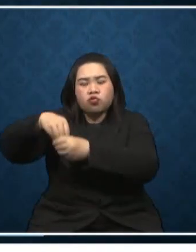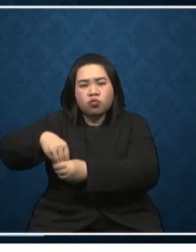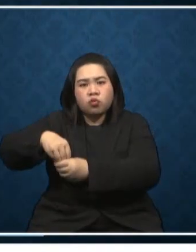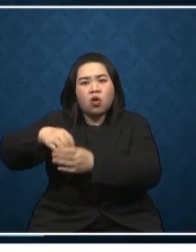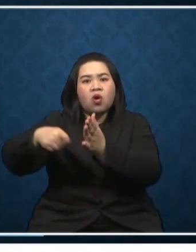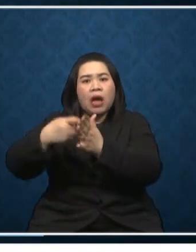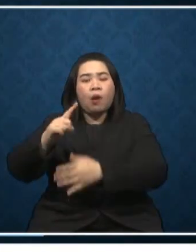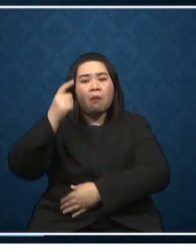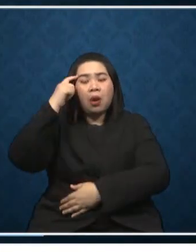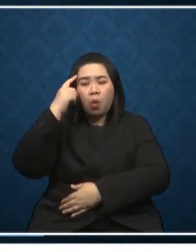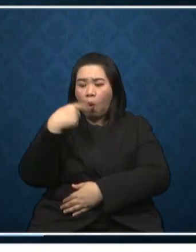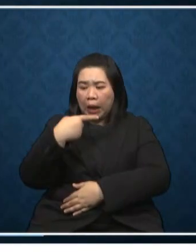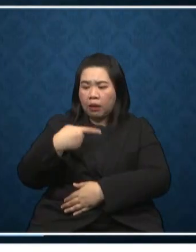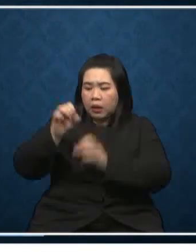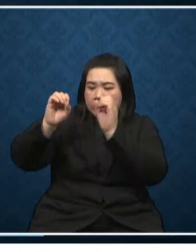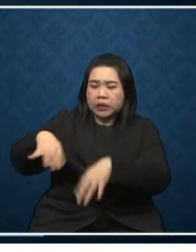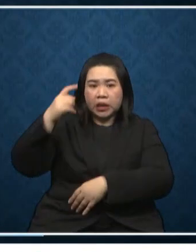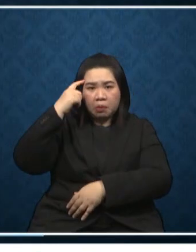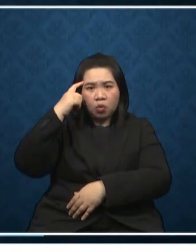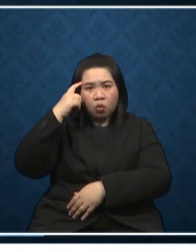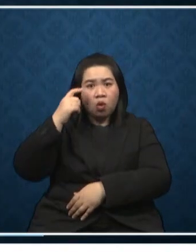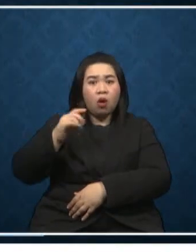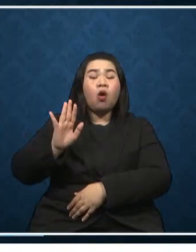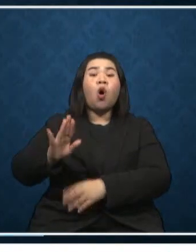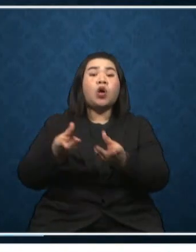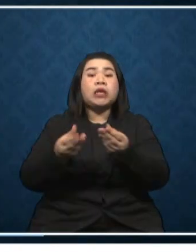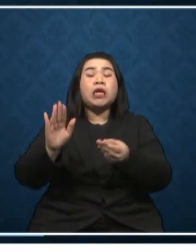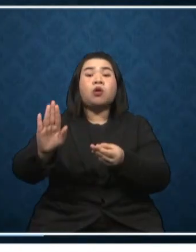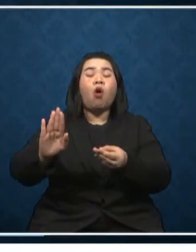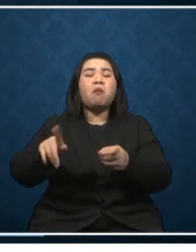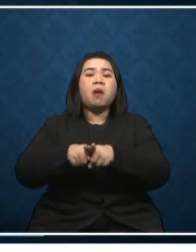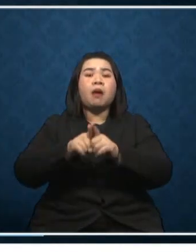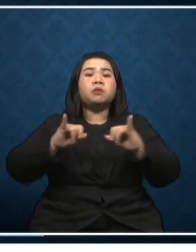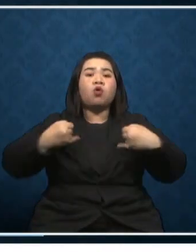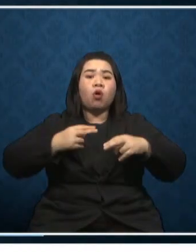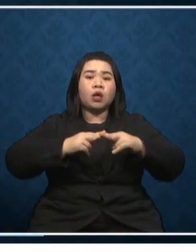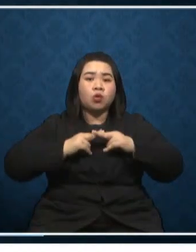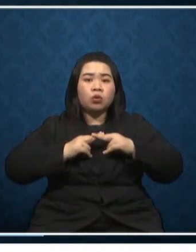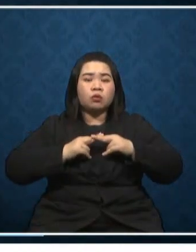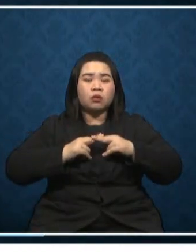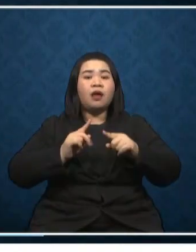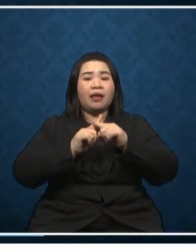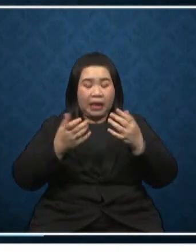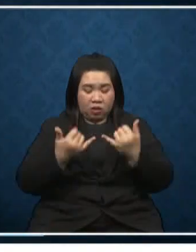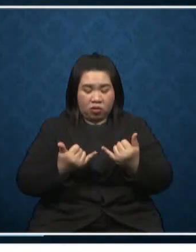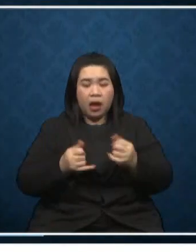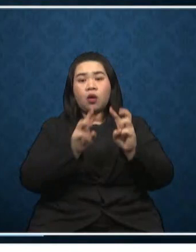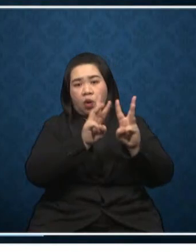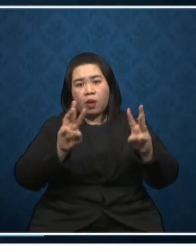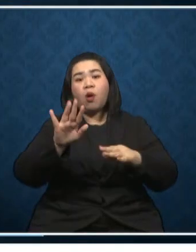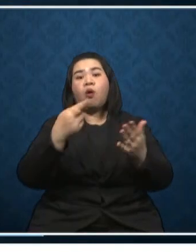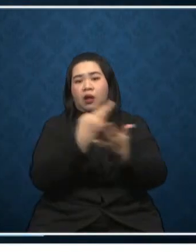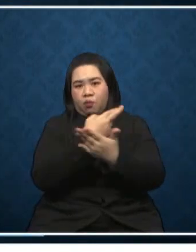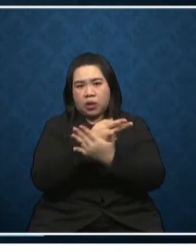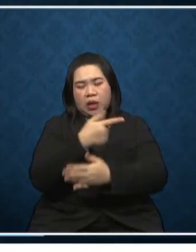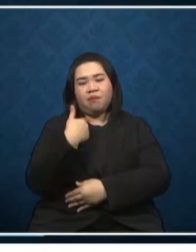ไม่รู้ใครมาทิ้ง และเปที่เอกชนแลกมโางศากรรมกไมมรอมิผมช่แ้ เริมมาทำทวศกระเภท ยาบุรี ก